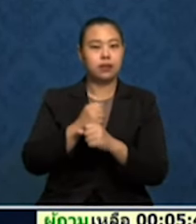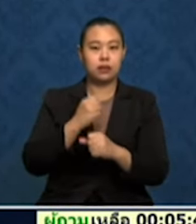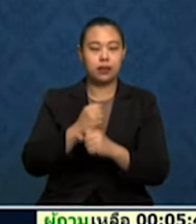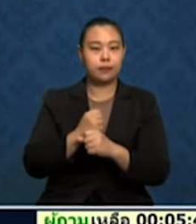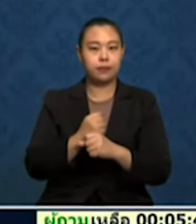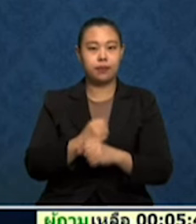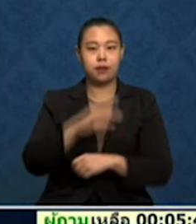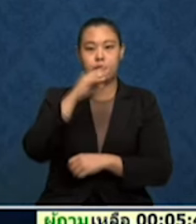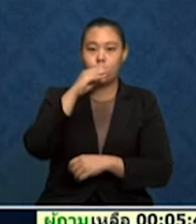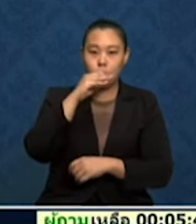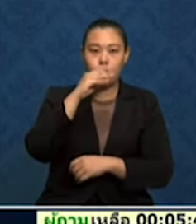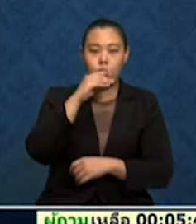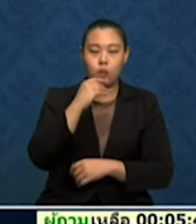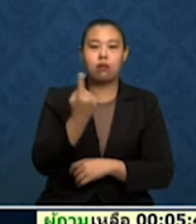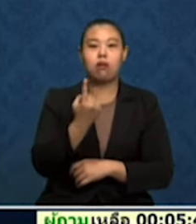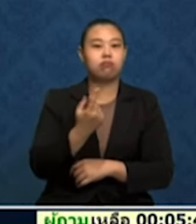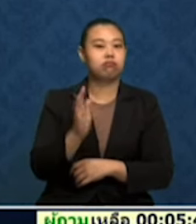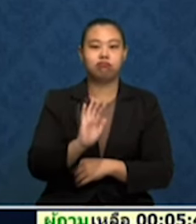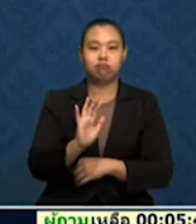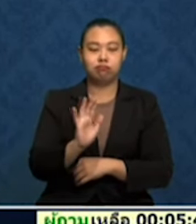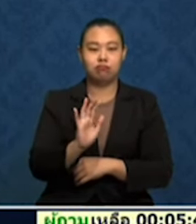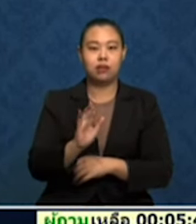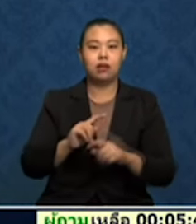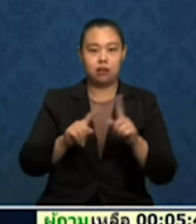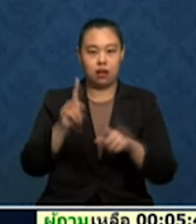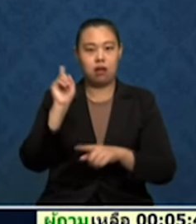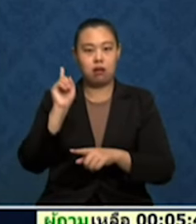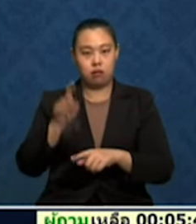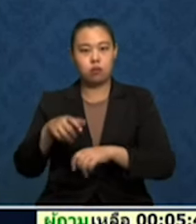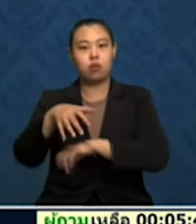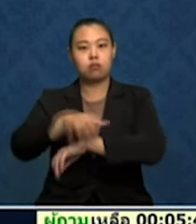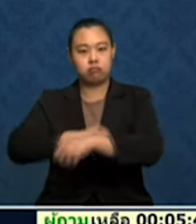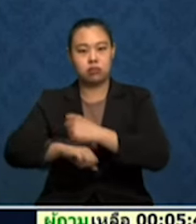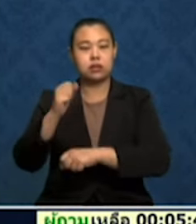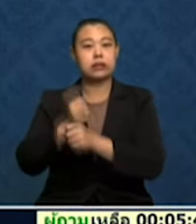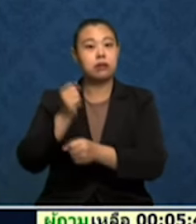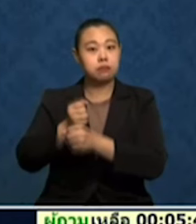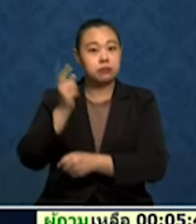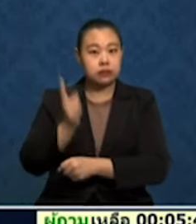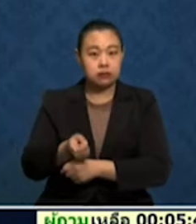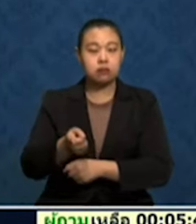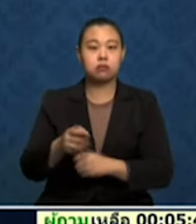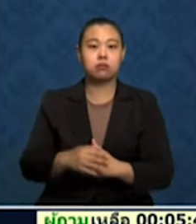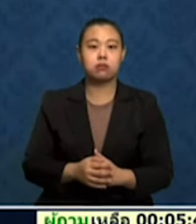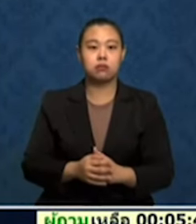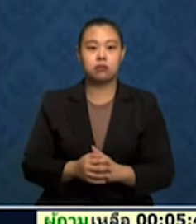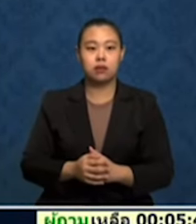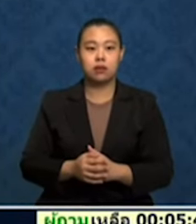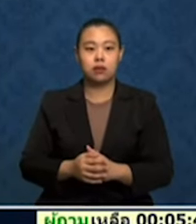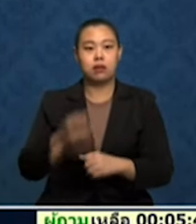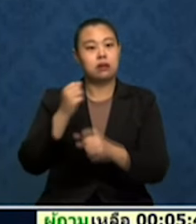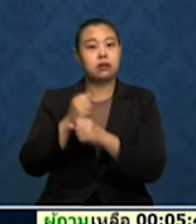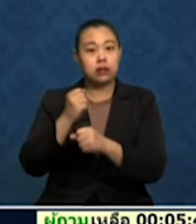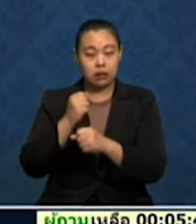ค่พูดแต่ไม่ได้ทำนะคะในวันนี้ที่ท่านเห็นข่าวค่ะเราต้องลงไปลงมือทำในพื้น